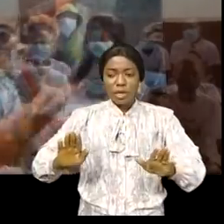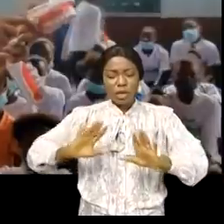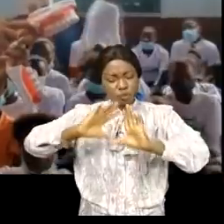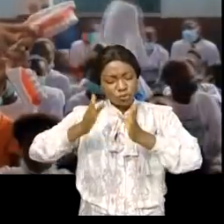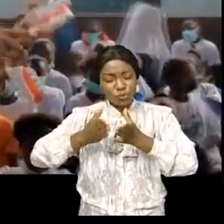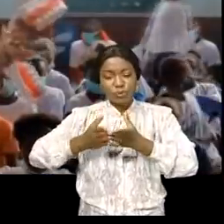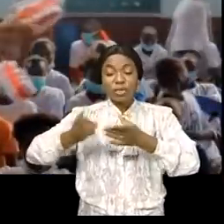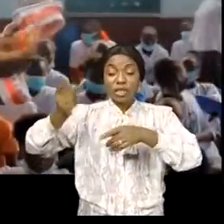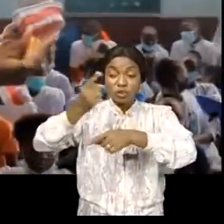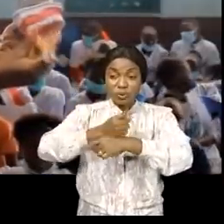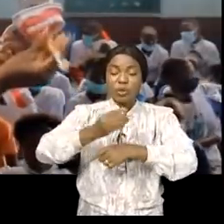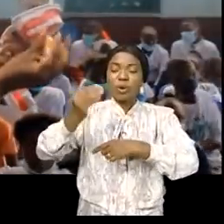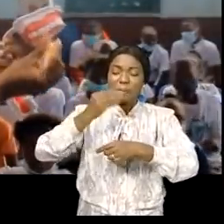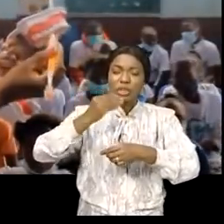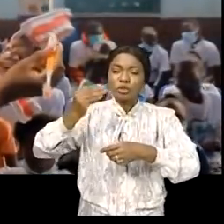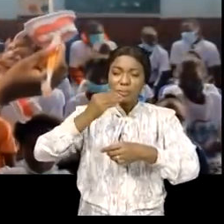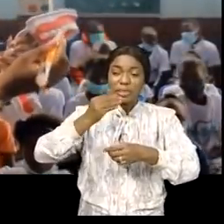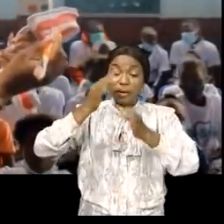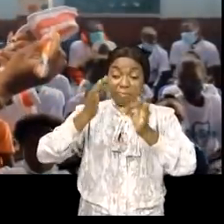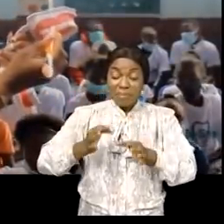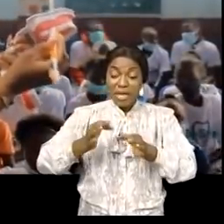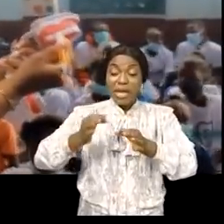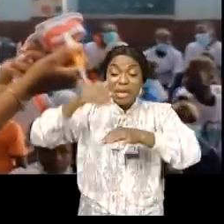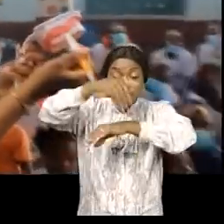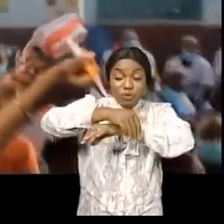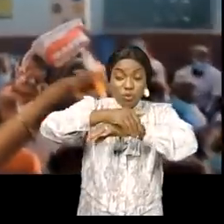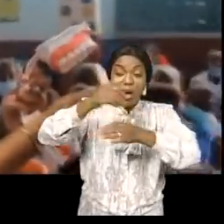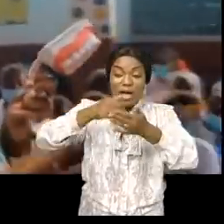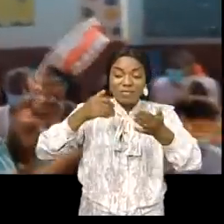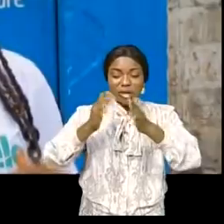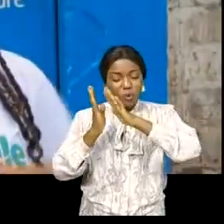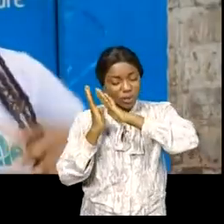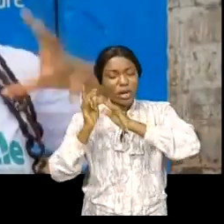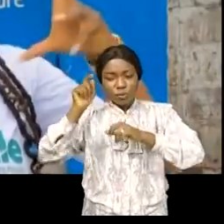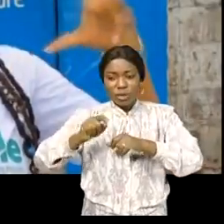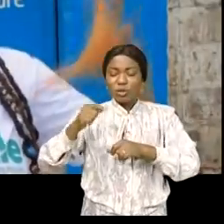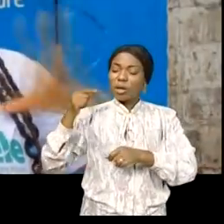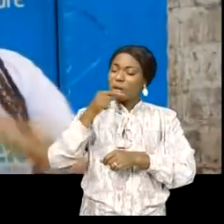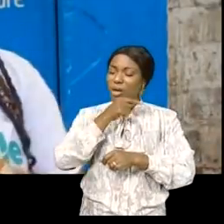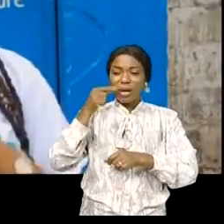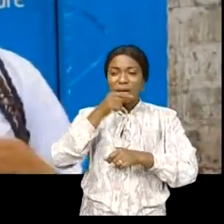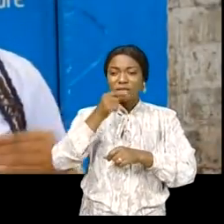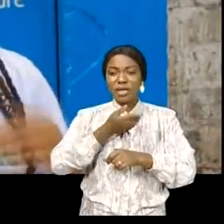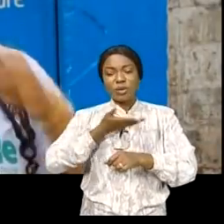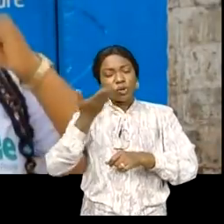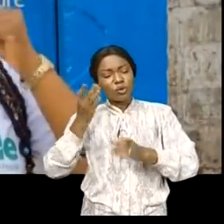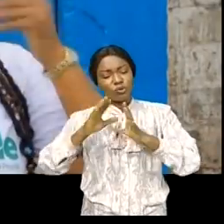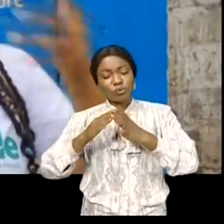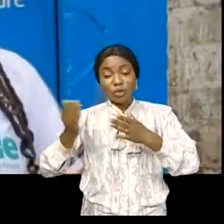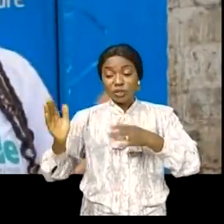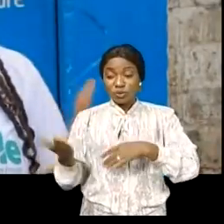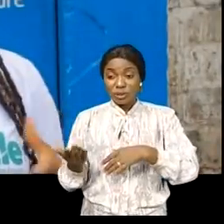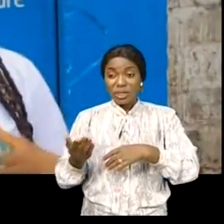temps de manger tout ce qu'on doit manger, le soir, avant de dormir, il faut brosser les dents pour éviter que tout ce qu'on a mangé durant la journée puisse créer